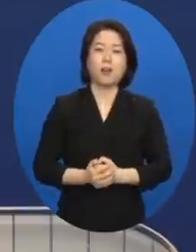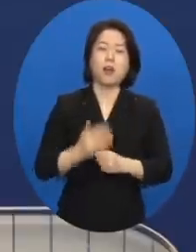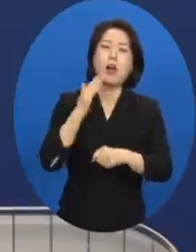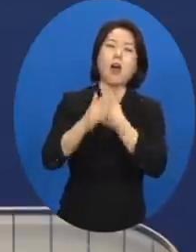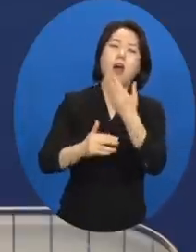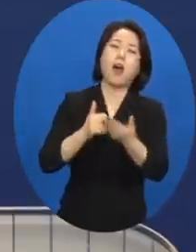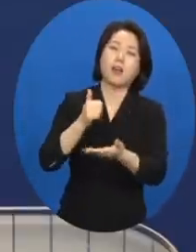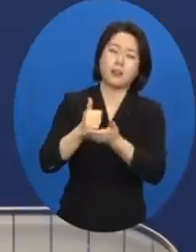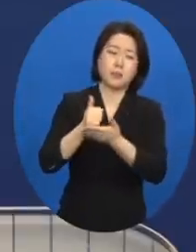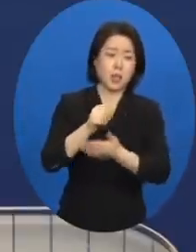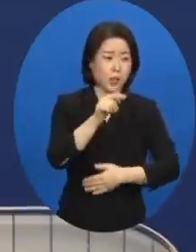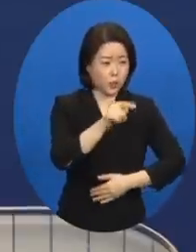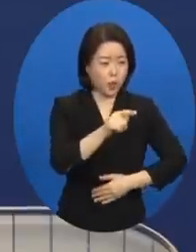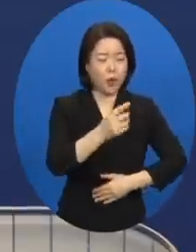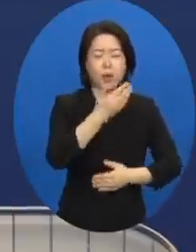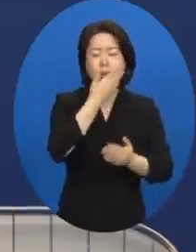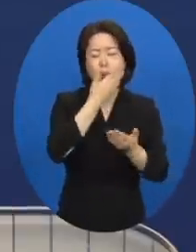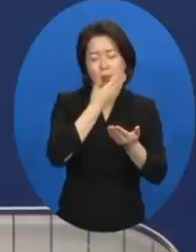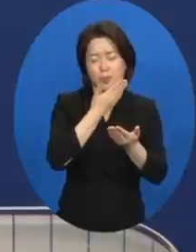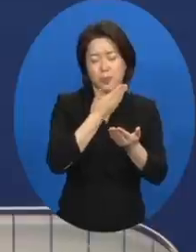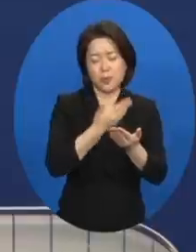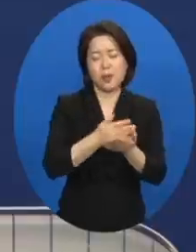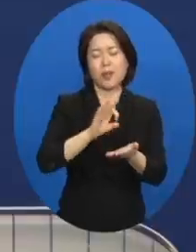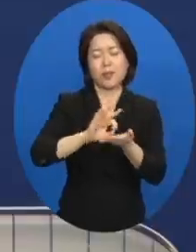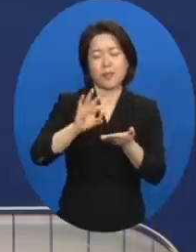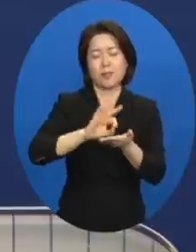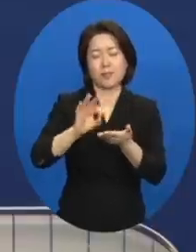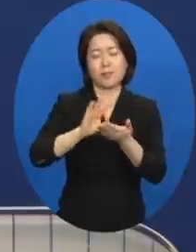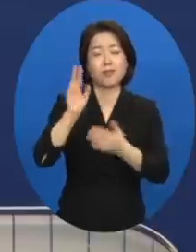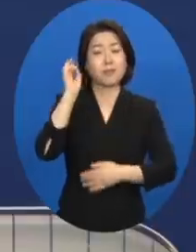하나님이 너를 귀하게 쓰실 거야.